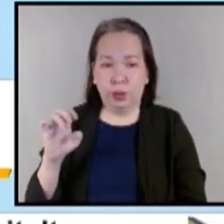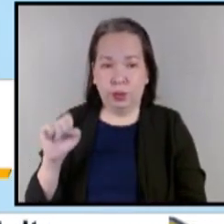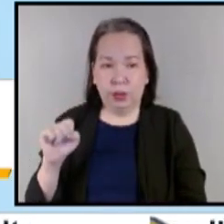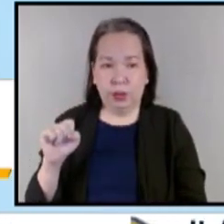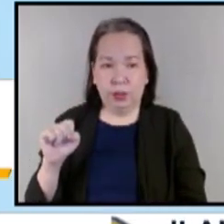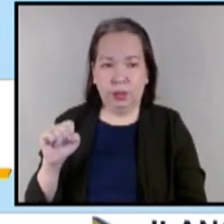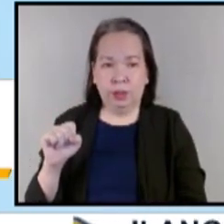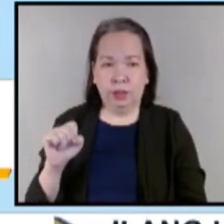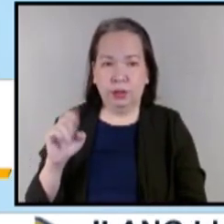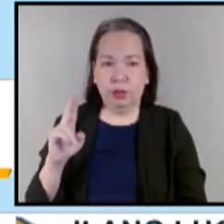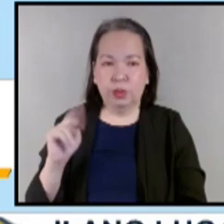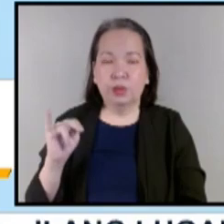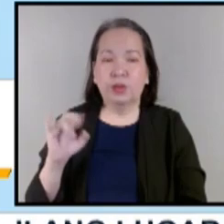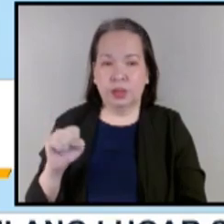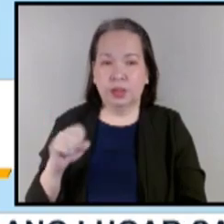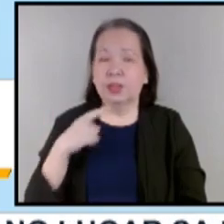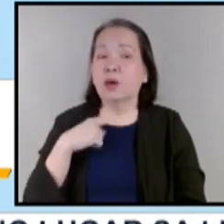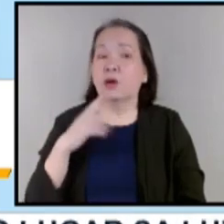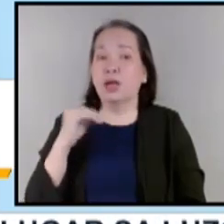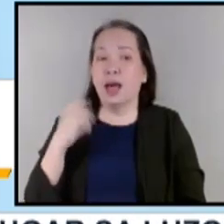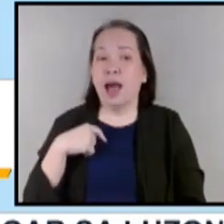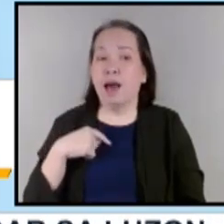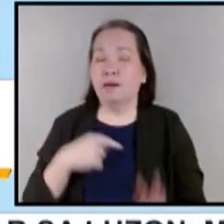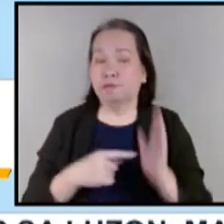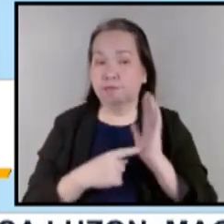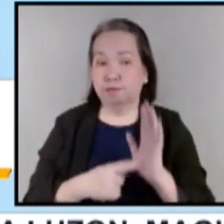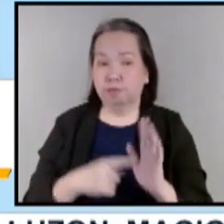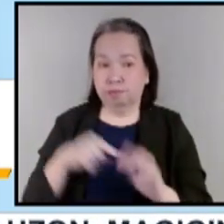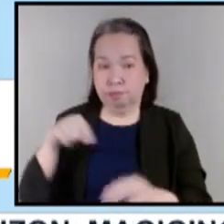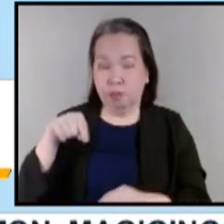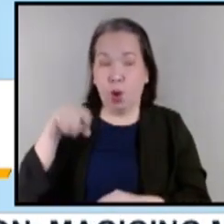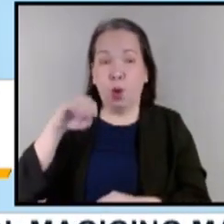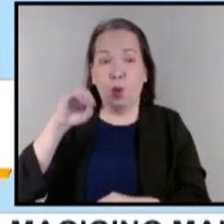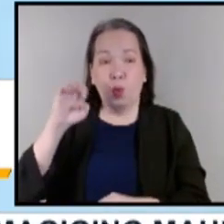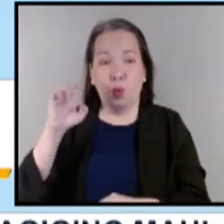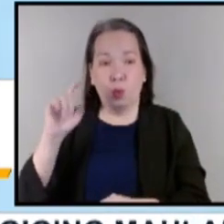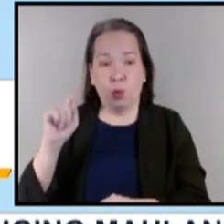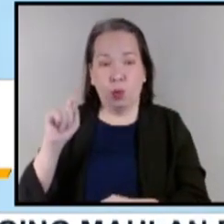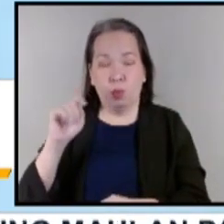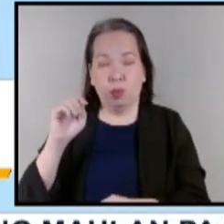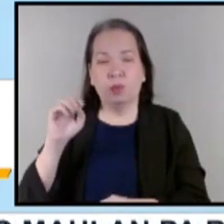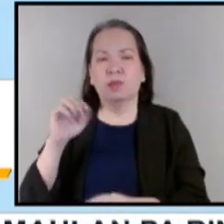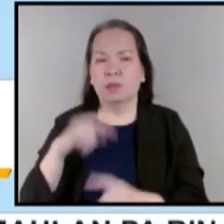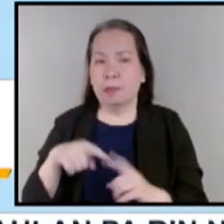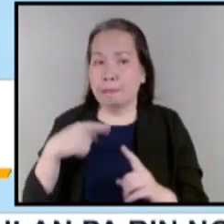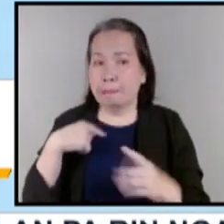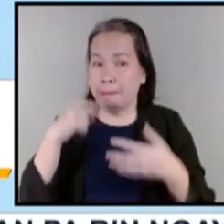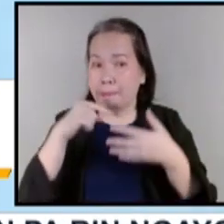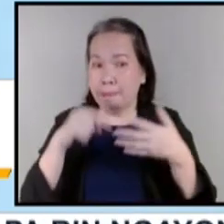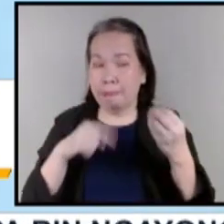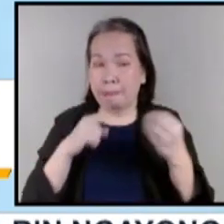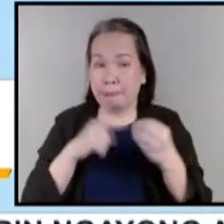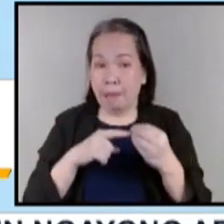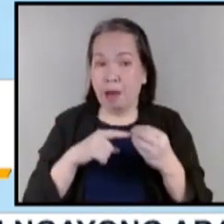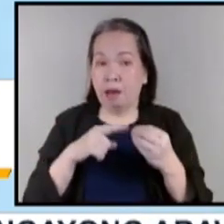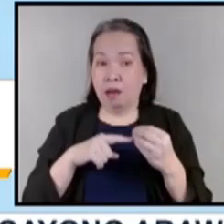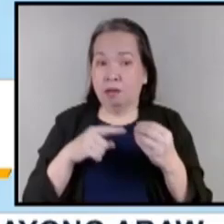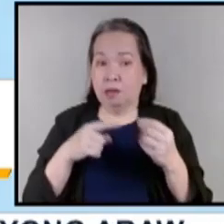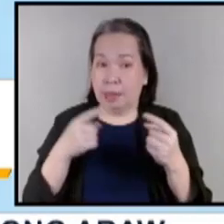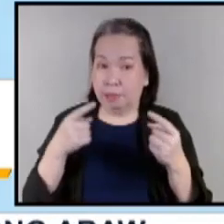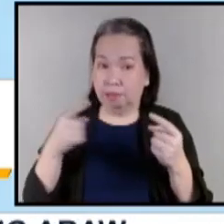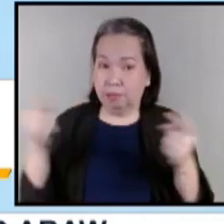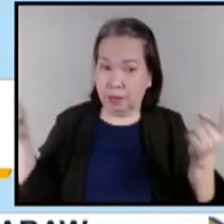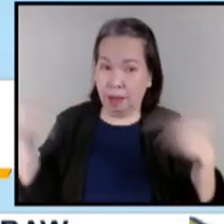bansa this coming October. Wala pa mang karagdagang detalye tungkol sa nasabing event, ay maraming fans na ng grupo ang nag-aabang na mapanood